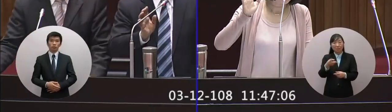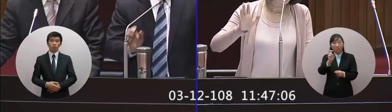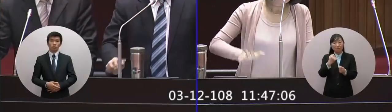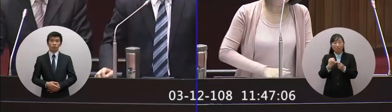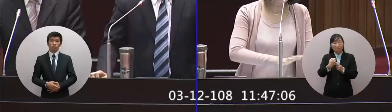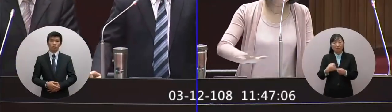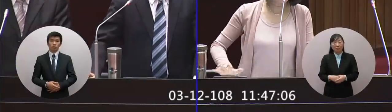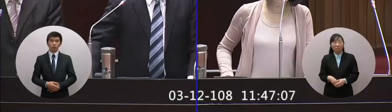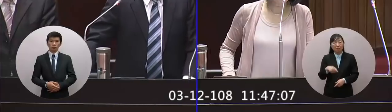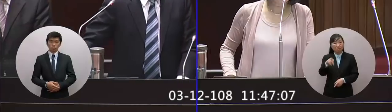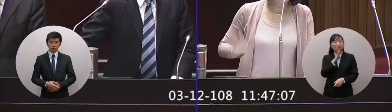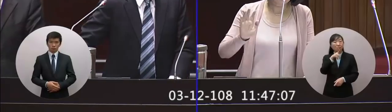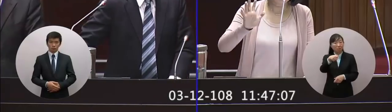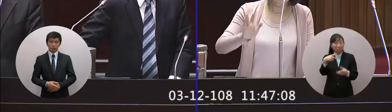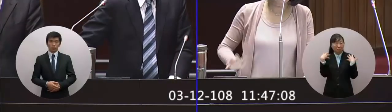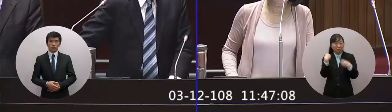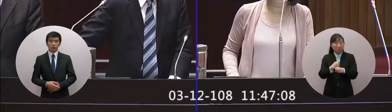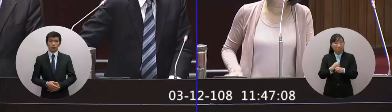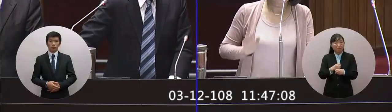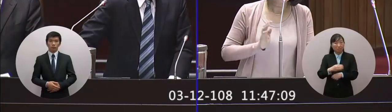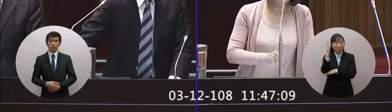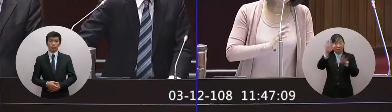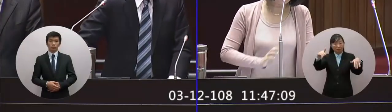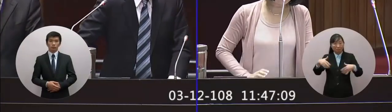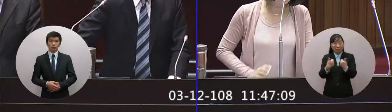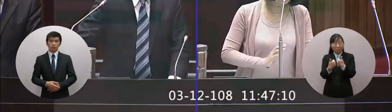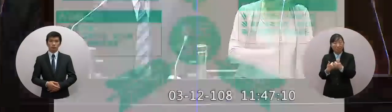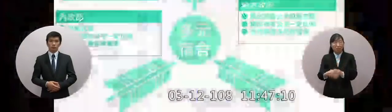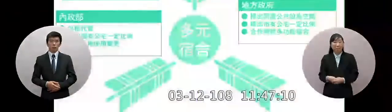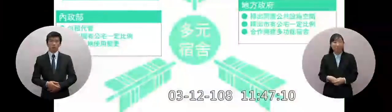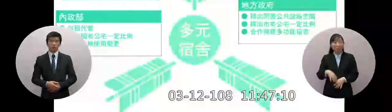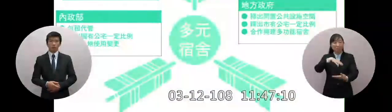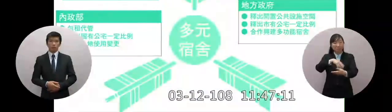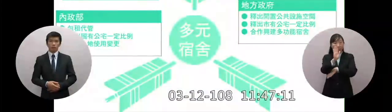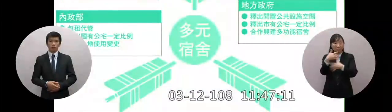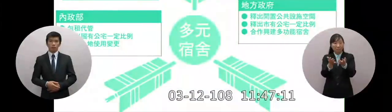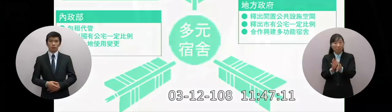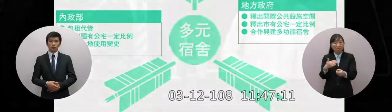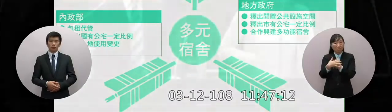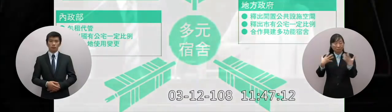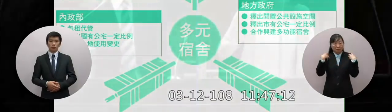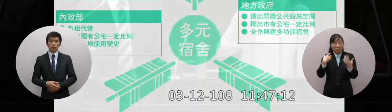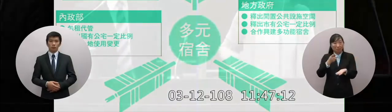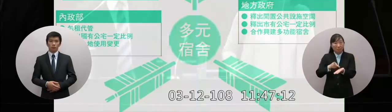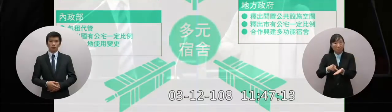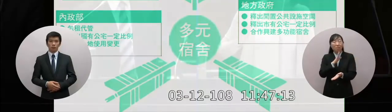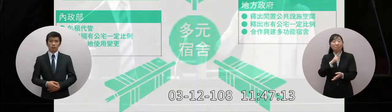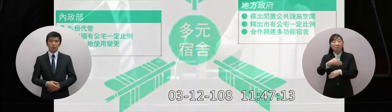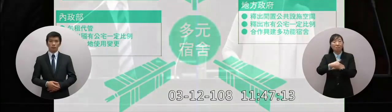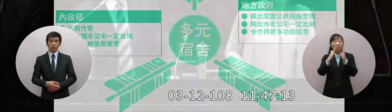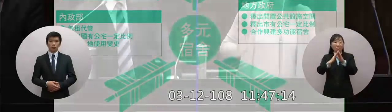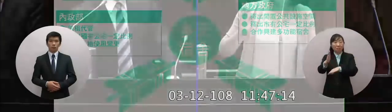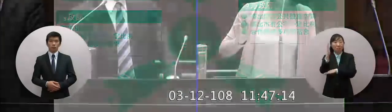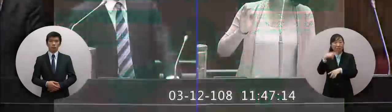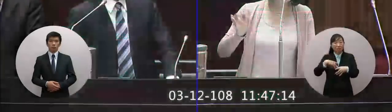一页。这是您的工作，跨部会的整合，内政部包租代管，释出公宅比例，县市政府合